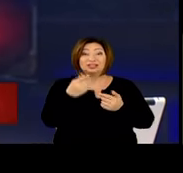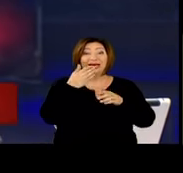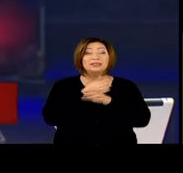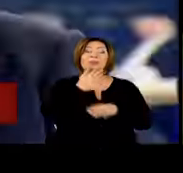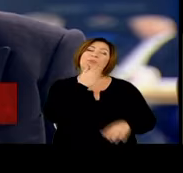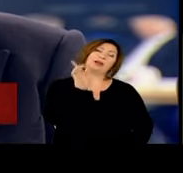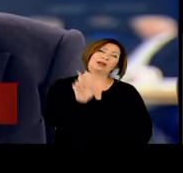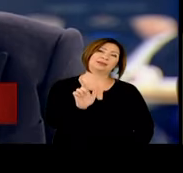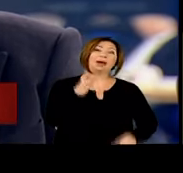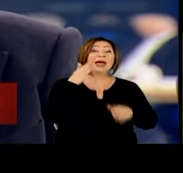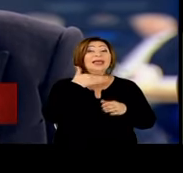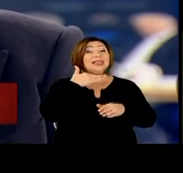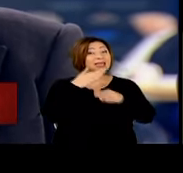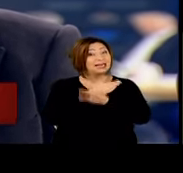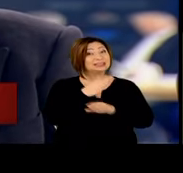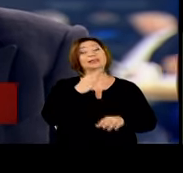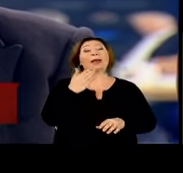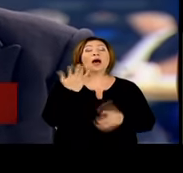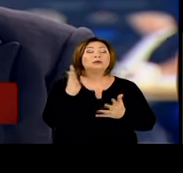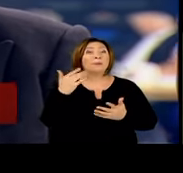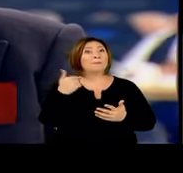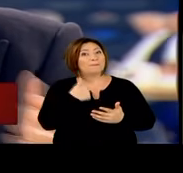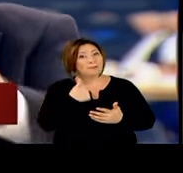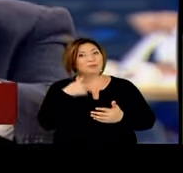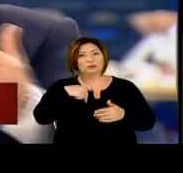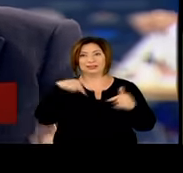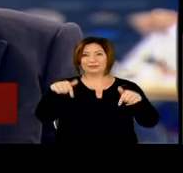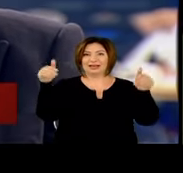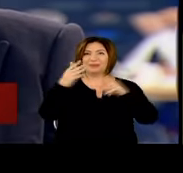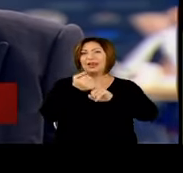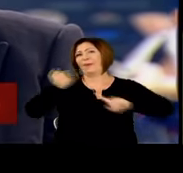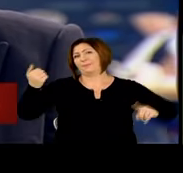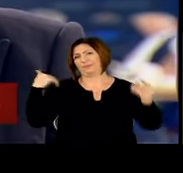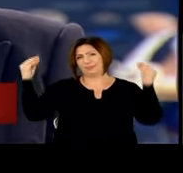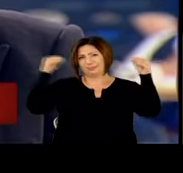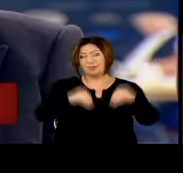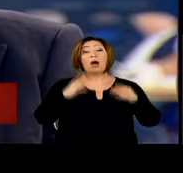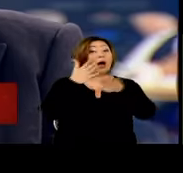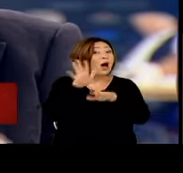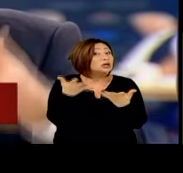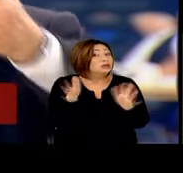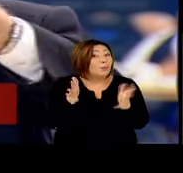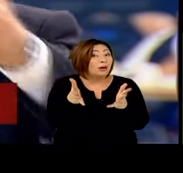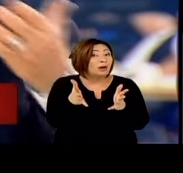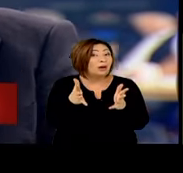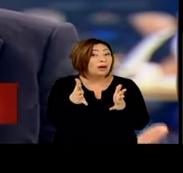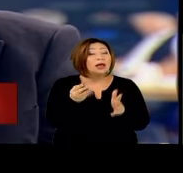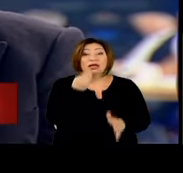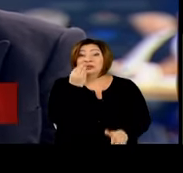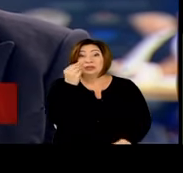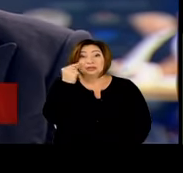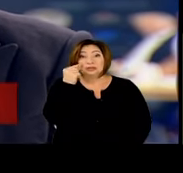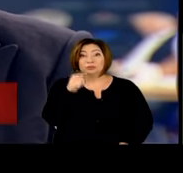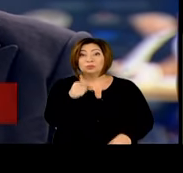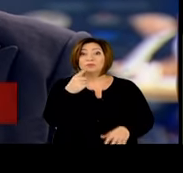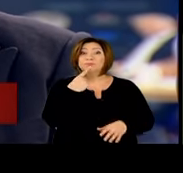bilmek lazım. Eti gerçekten acaba ben, şimdi ben buraya bir kebap getirmişim. Acaba yiyecek kişi biliyor